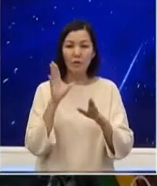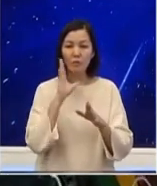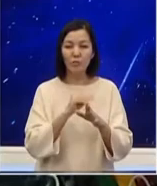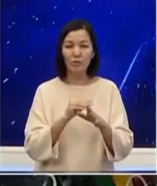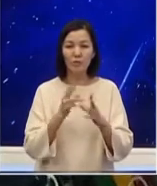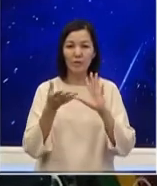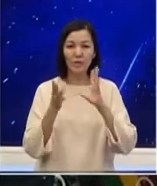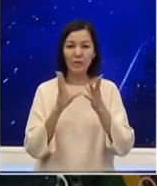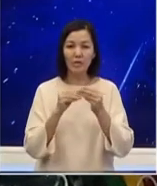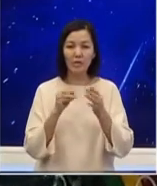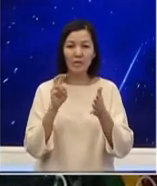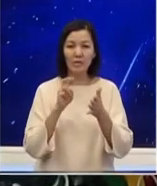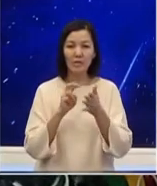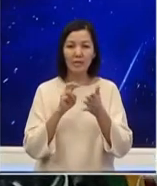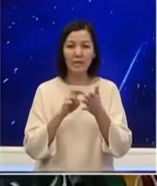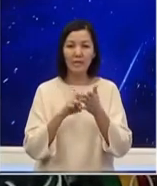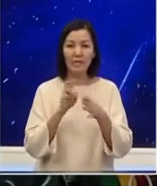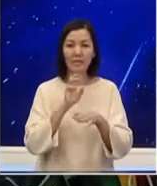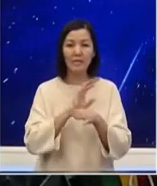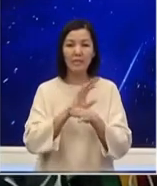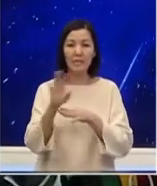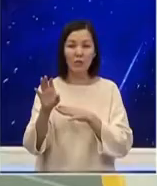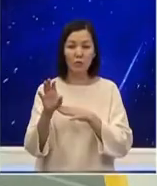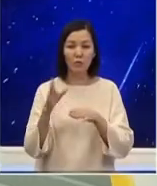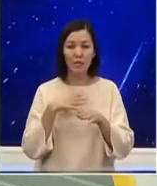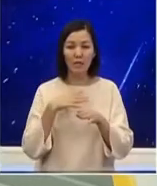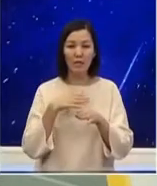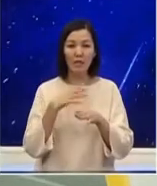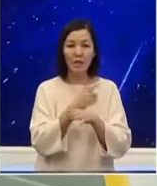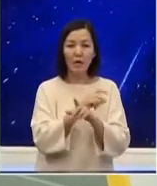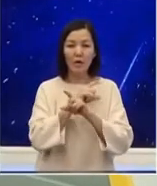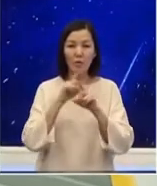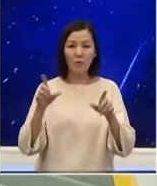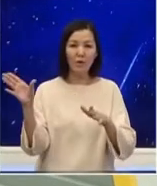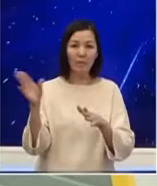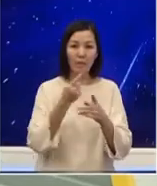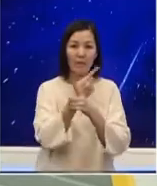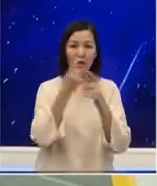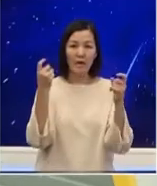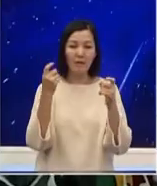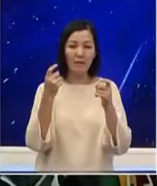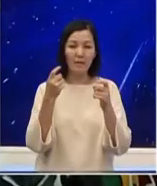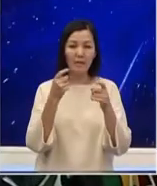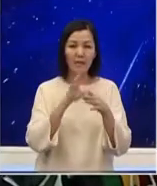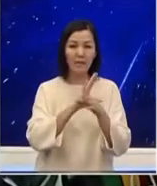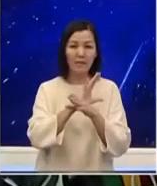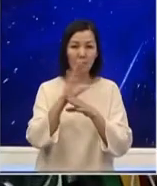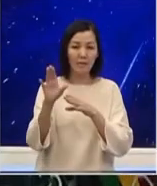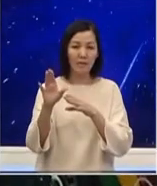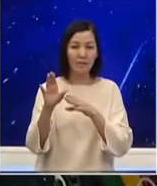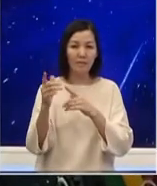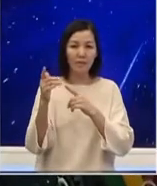нәтижесі дәрігерлерге қашықтықтан бірден жолданып, бара жатқан аурухана мамандарына барлық ақпарат беріледі. Олар жоғары дайындық